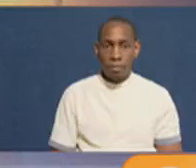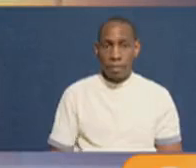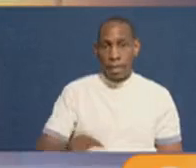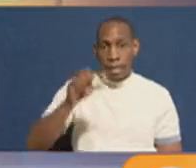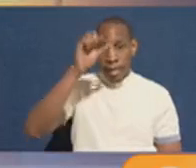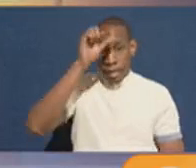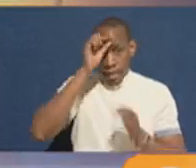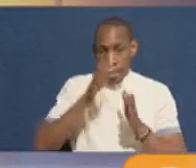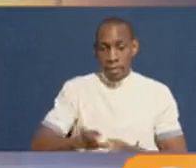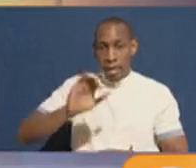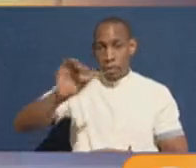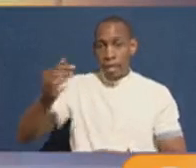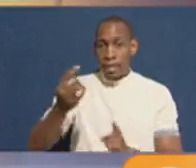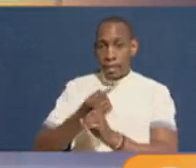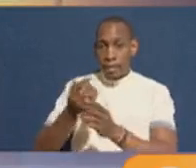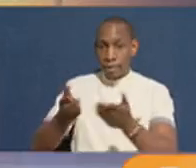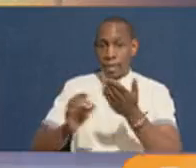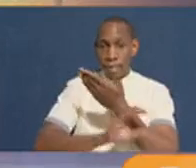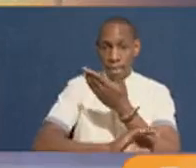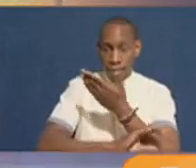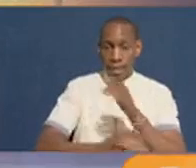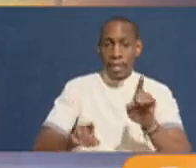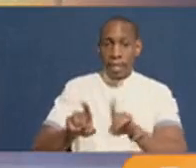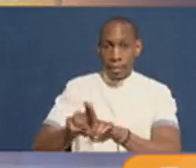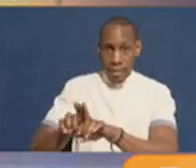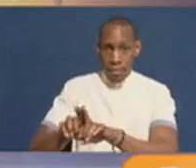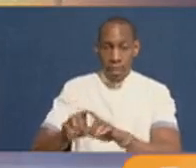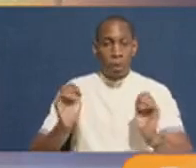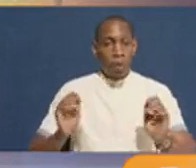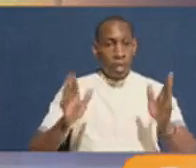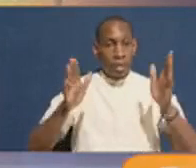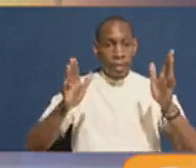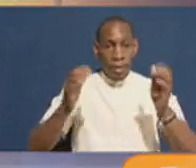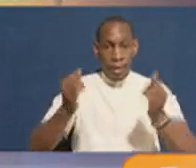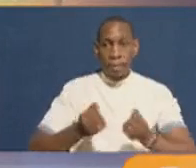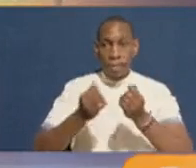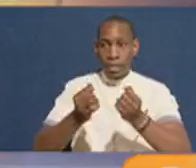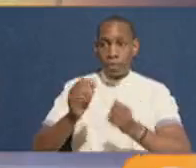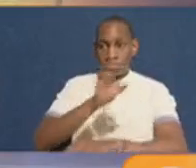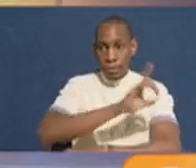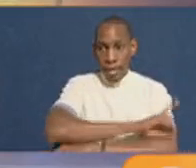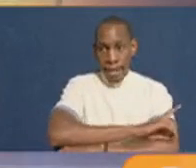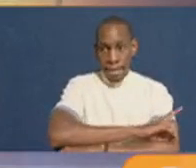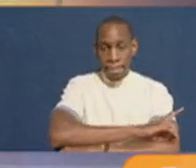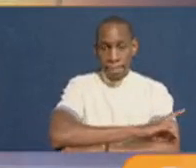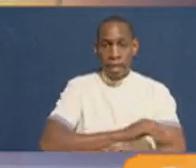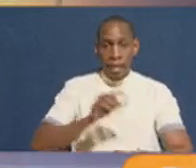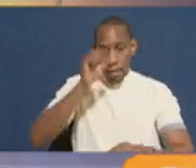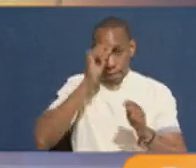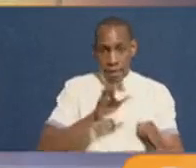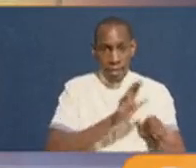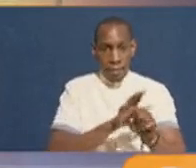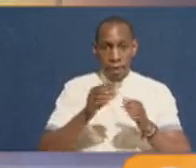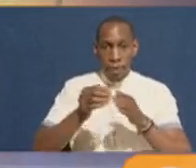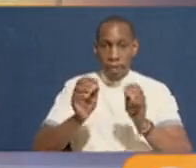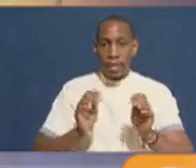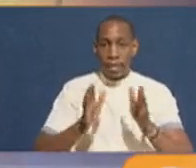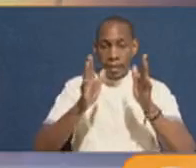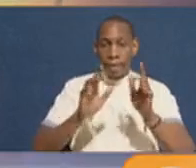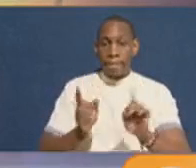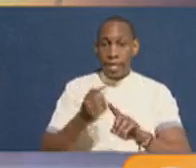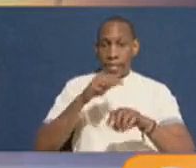Magavana katika kaunti mbalimbali humu nchini pia waliadhimisha siku hiyo ya Mashujaa, wengi wao pia wakiongoza sherehe hizo kwa